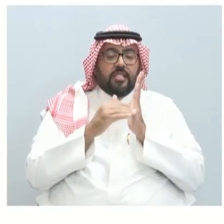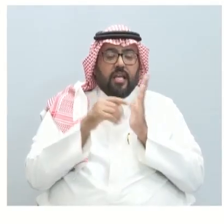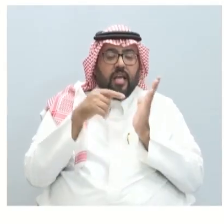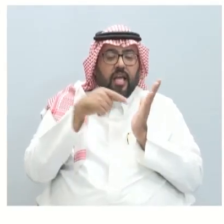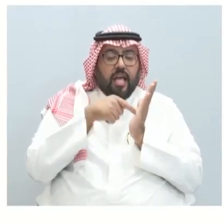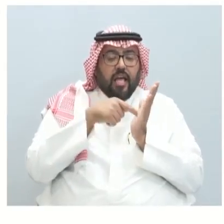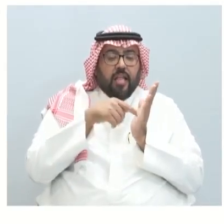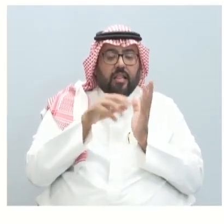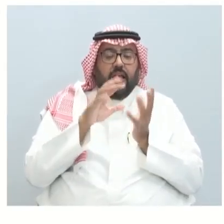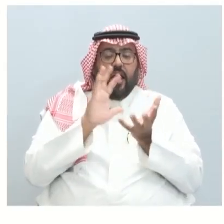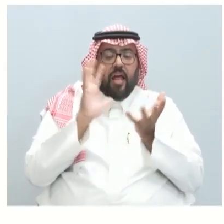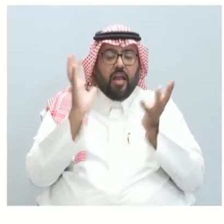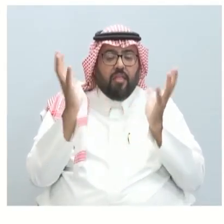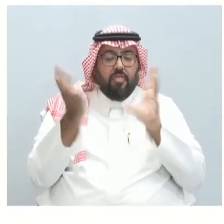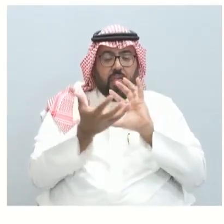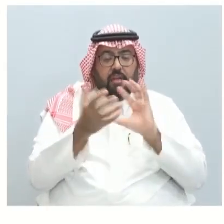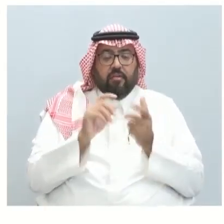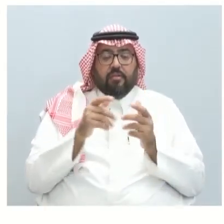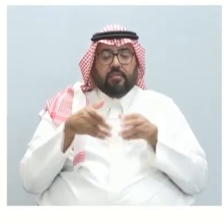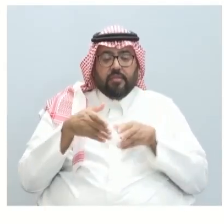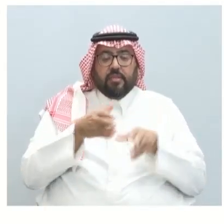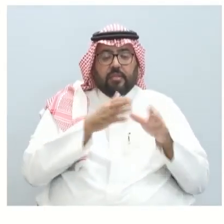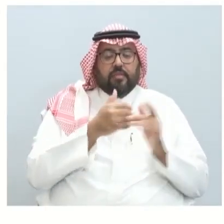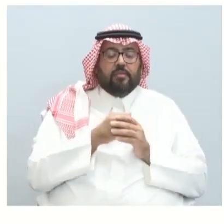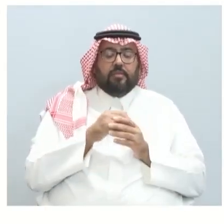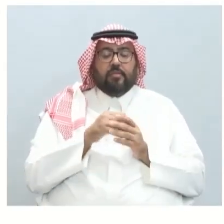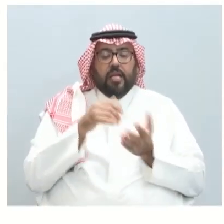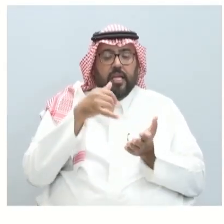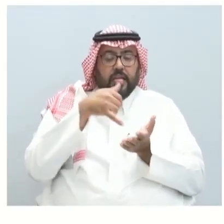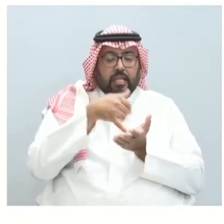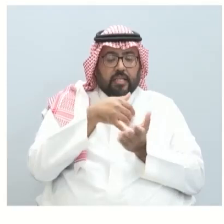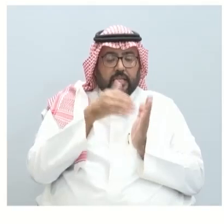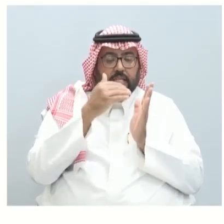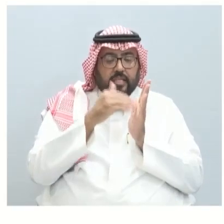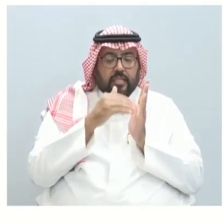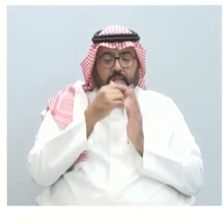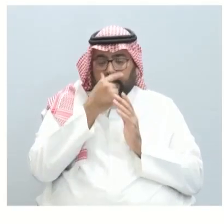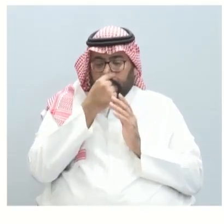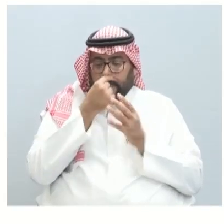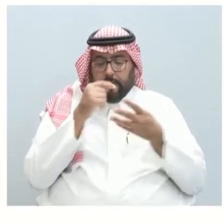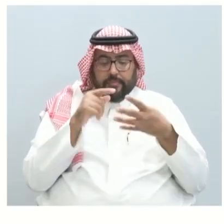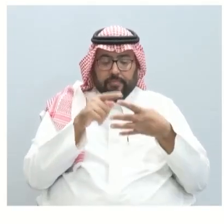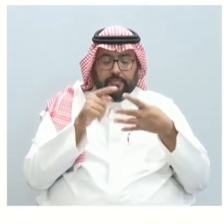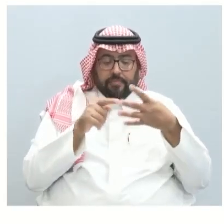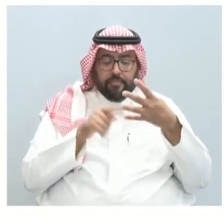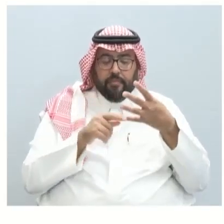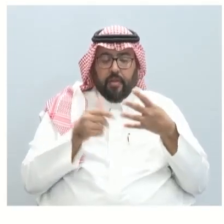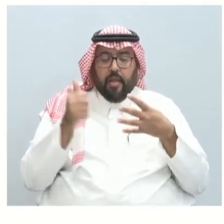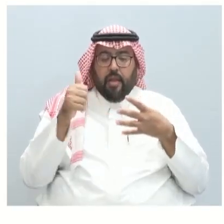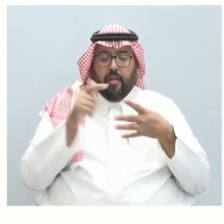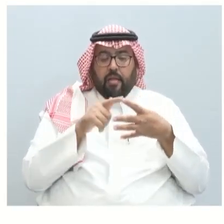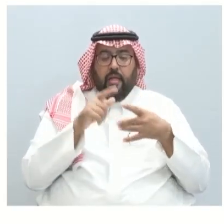فاي طرق الاتيه يمكن استعمالها لايجاد نصف القطر واعطانا هنا اربع اجابات الف